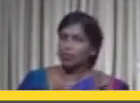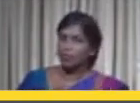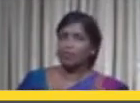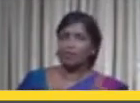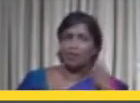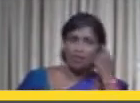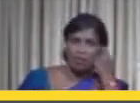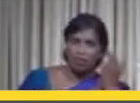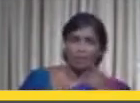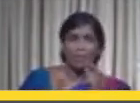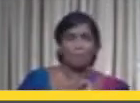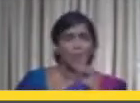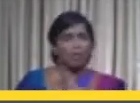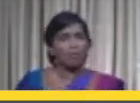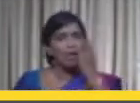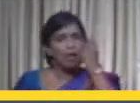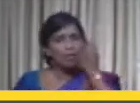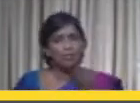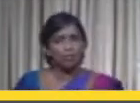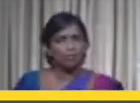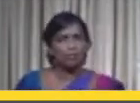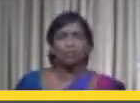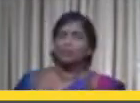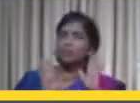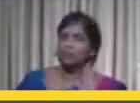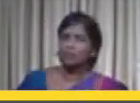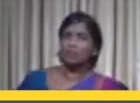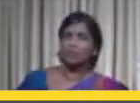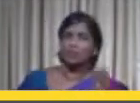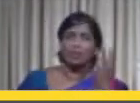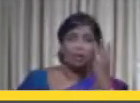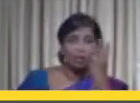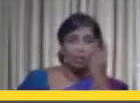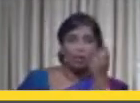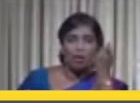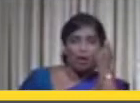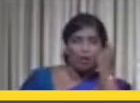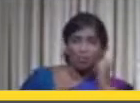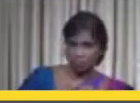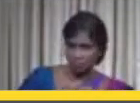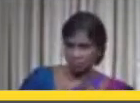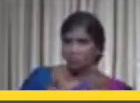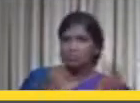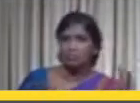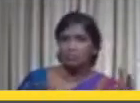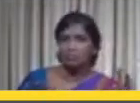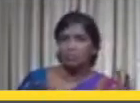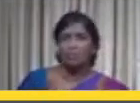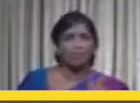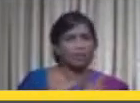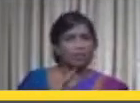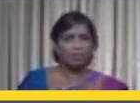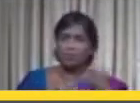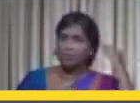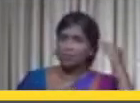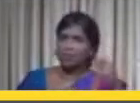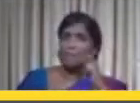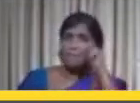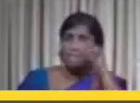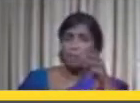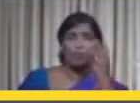තියෙනවා, පාර්ලිමේන්තුවේ අදහස් තියෙනවා. ඒත් 3 දෙනෙක්ගේ මතය උද මේවා ගෙනියනවද? මේ රටේ අනාගතයේ